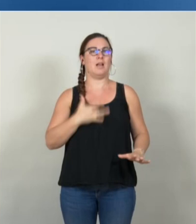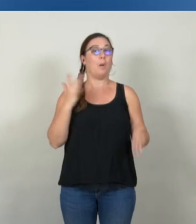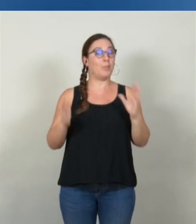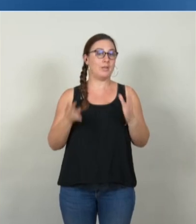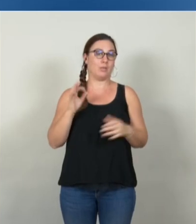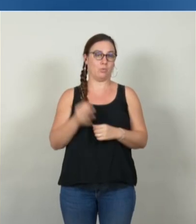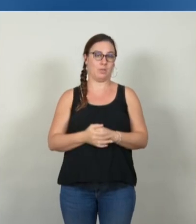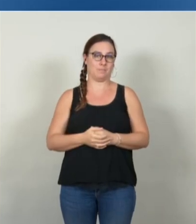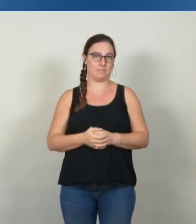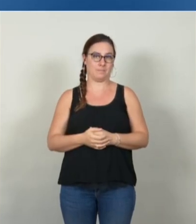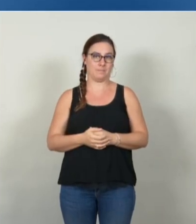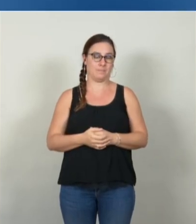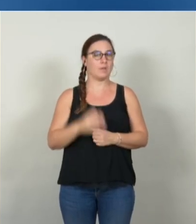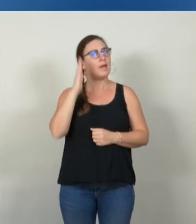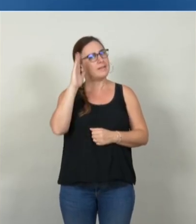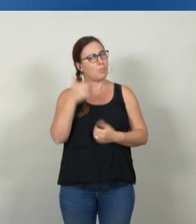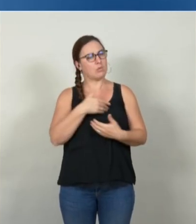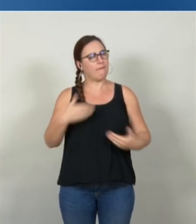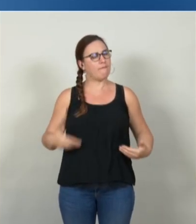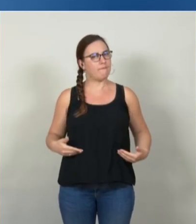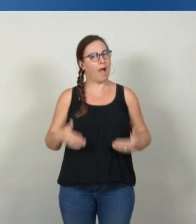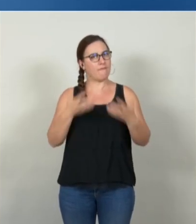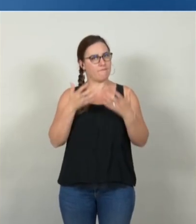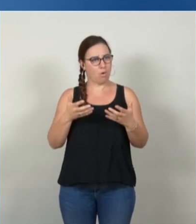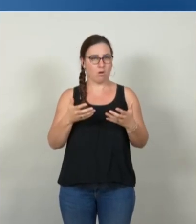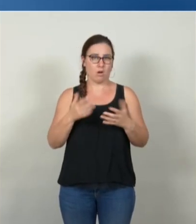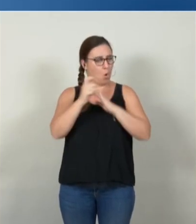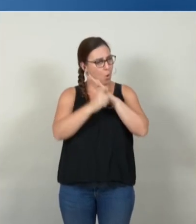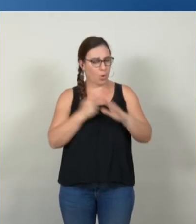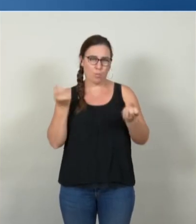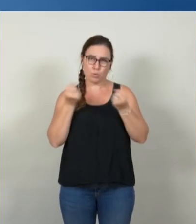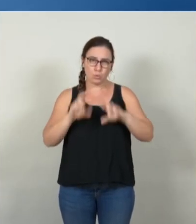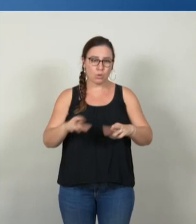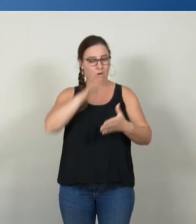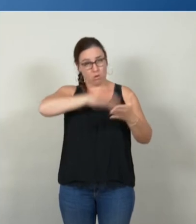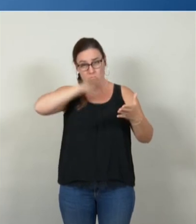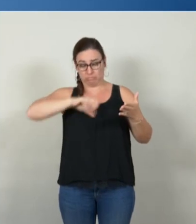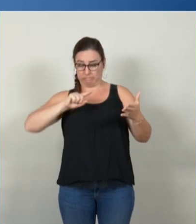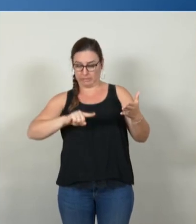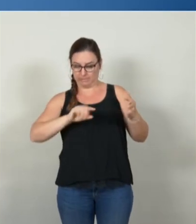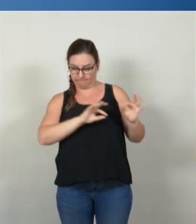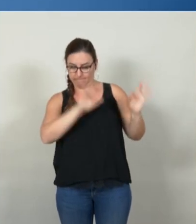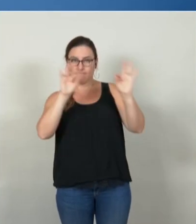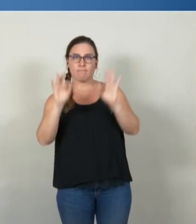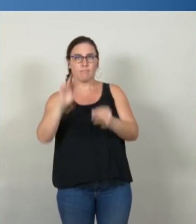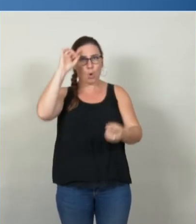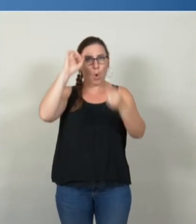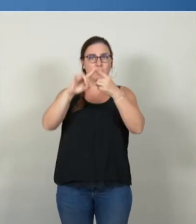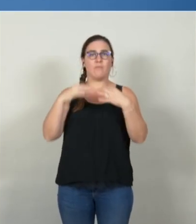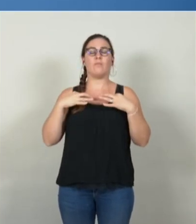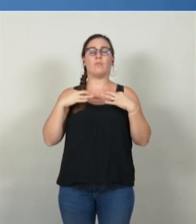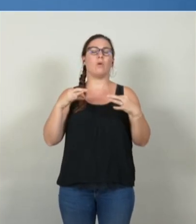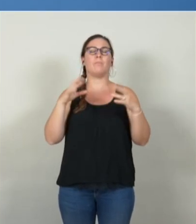simplement en terminant relever la confirmation qui figure dans le rapport concernant l'objectif de neutralité